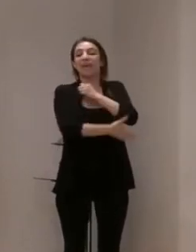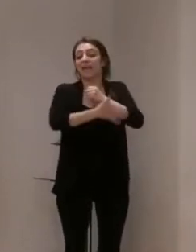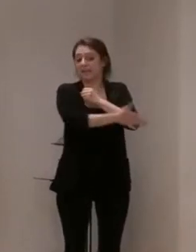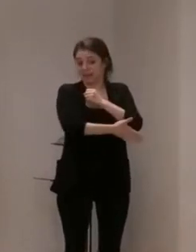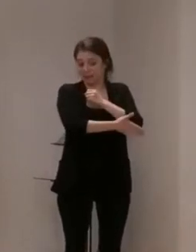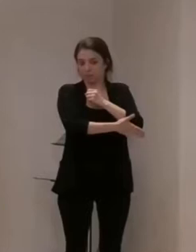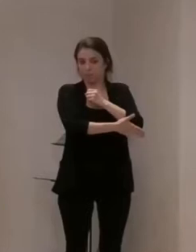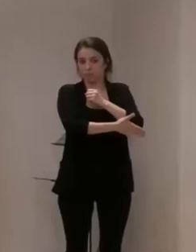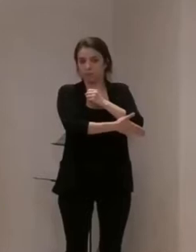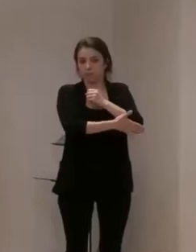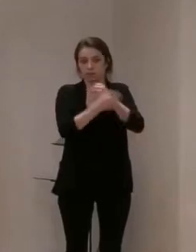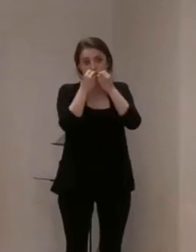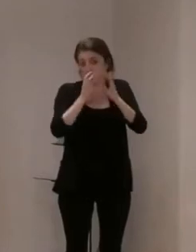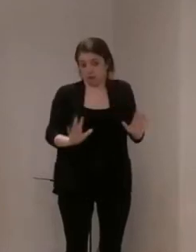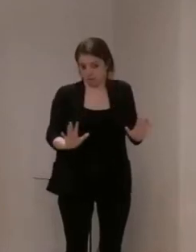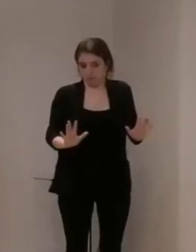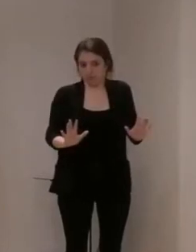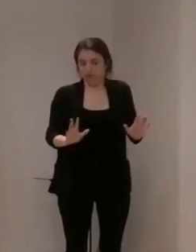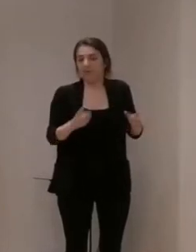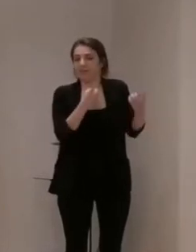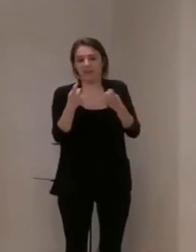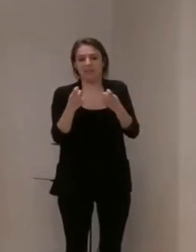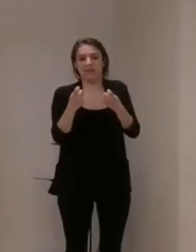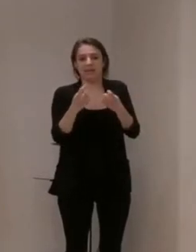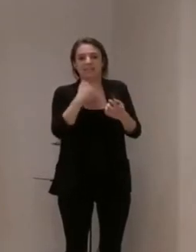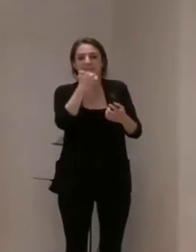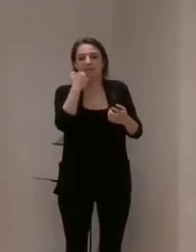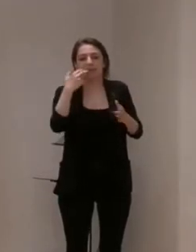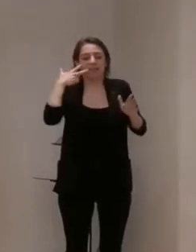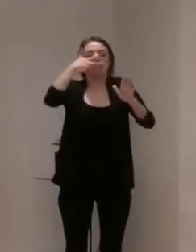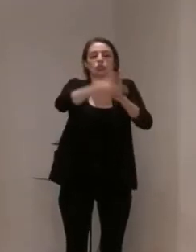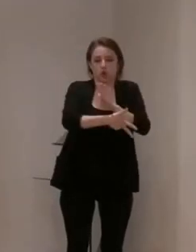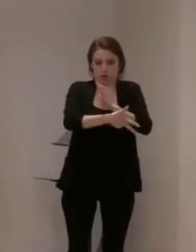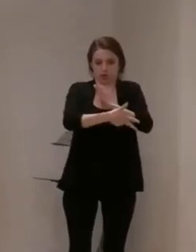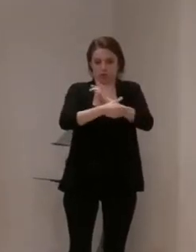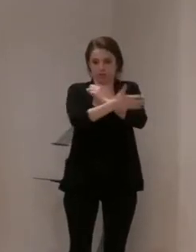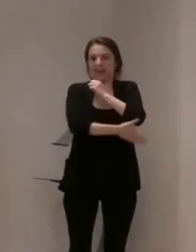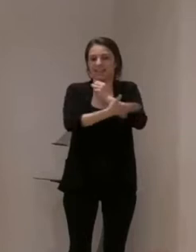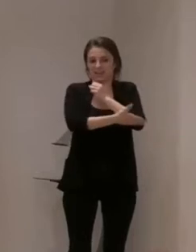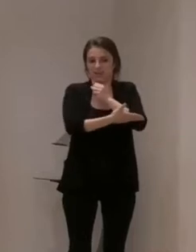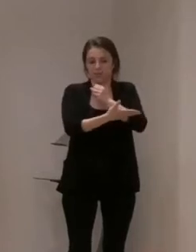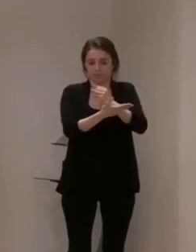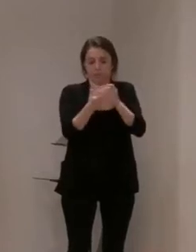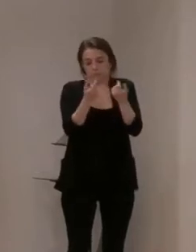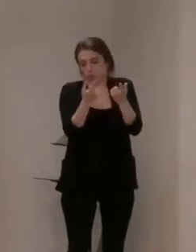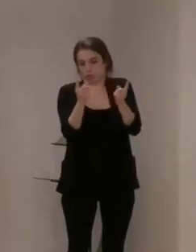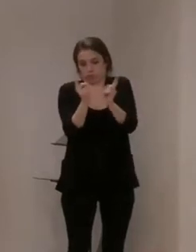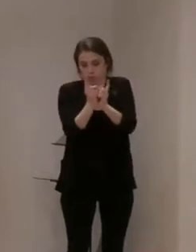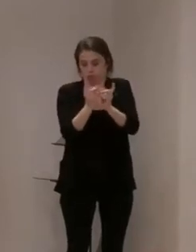Via Laietana està molt bé de saber una mica quina és la història de Via Laietana. Via